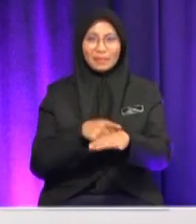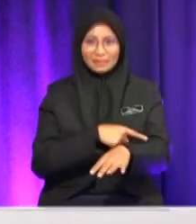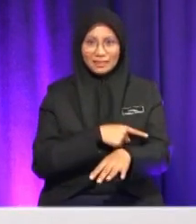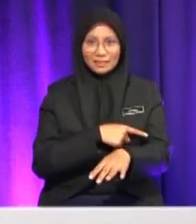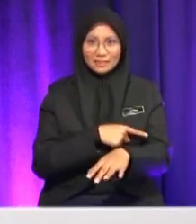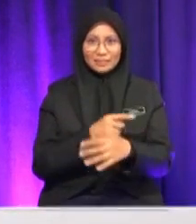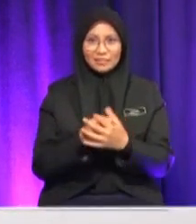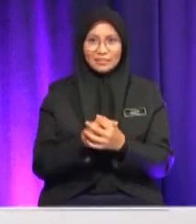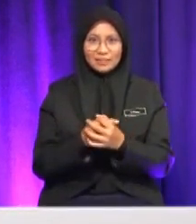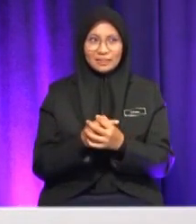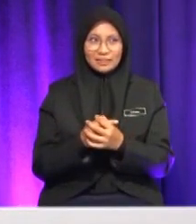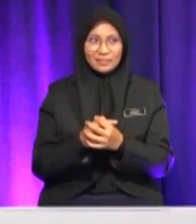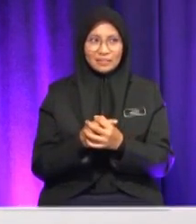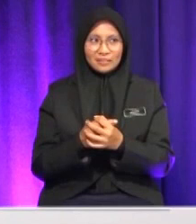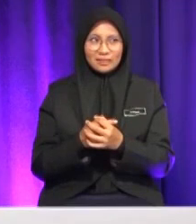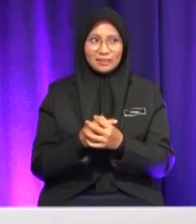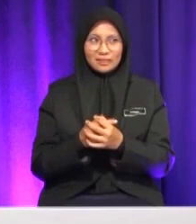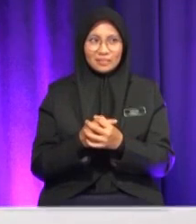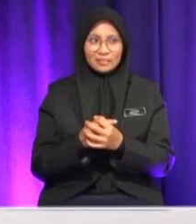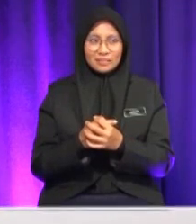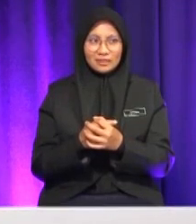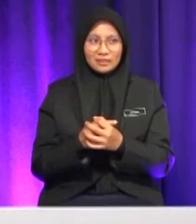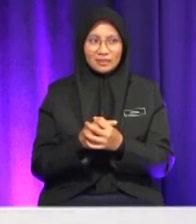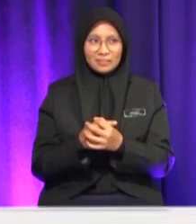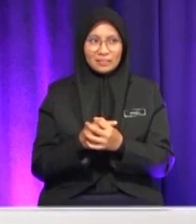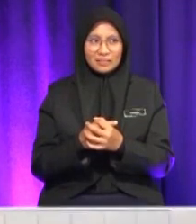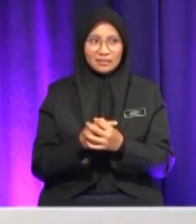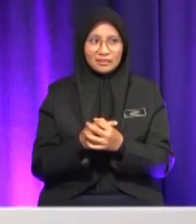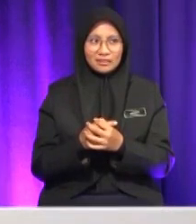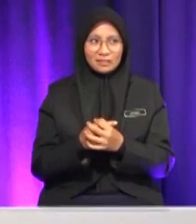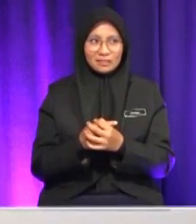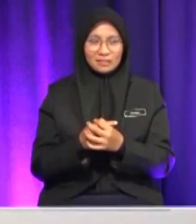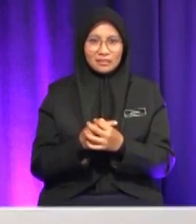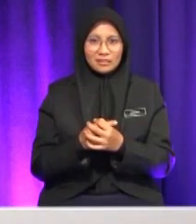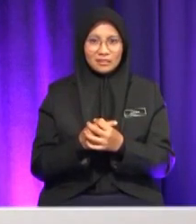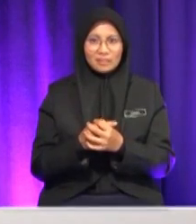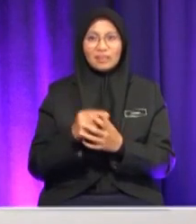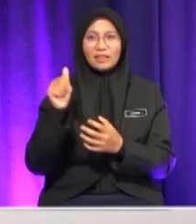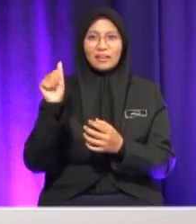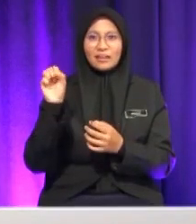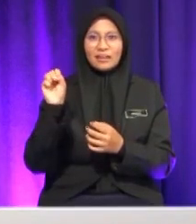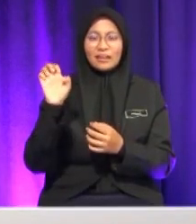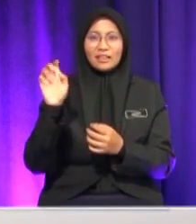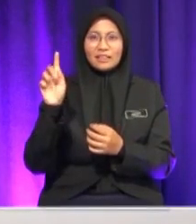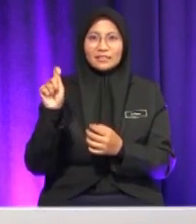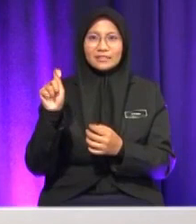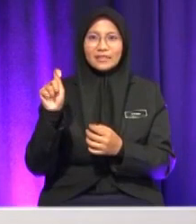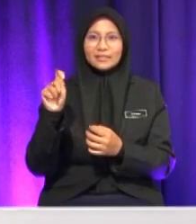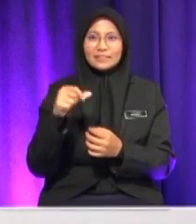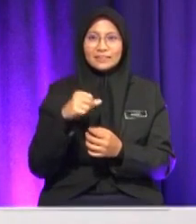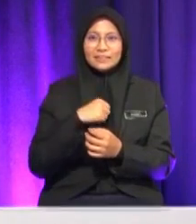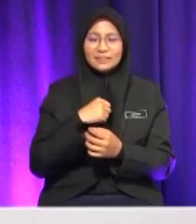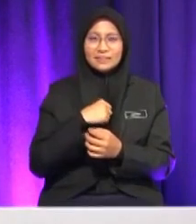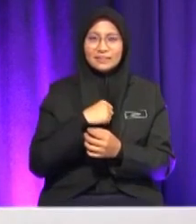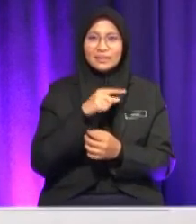panjang. Pada jangka panjang, aset individu tersebut akan dirampas. So, selepas diisytiharkan